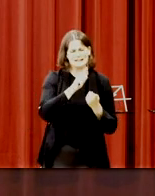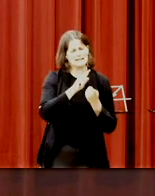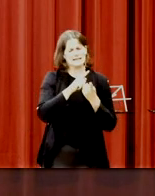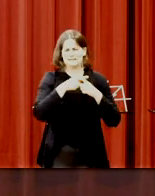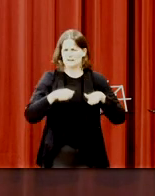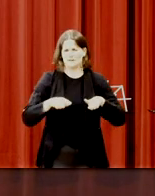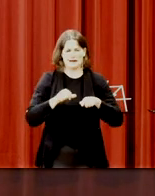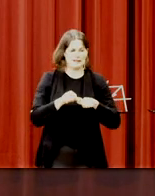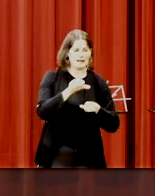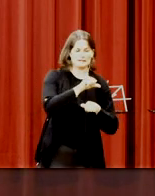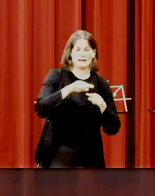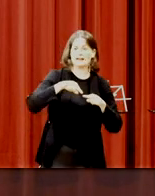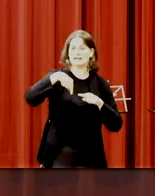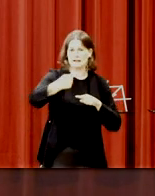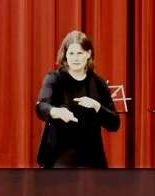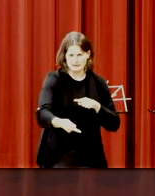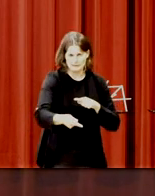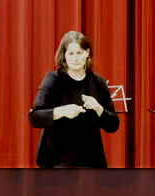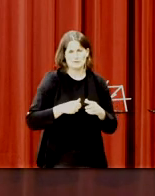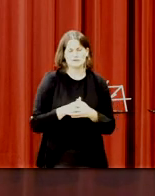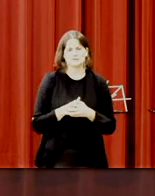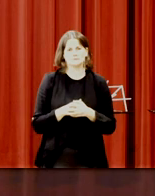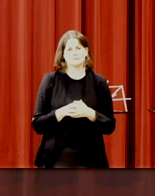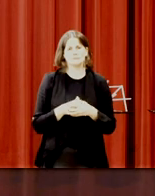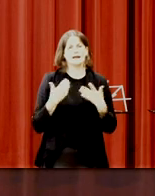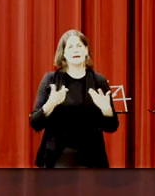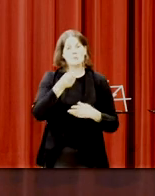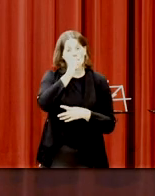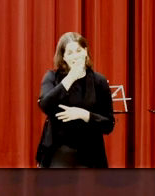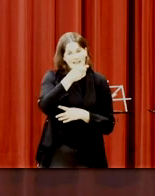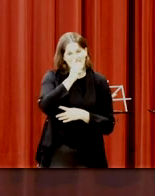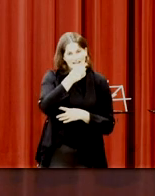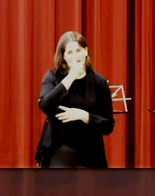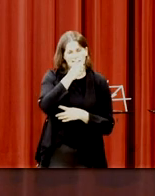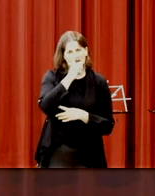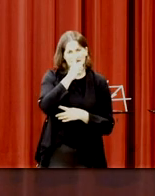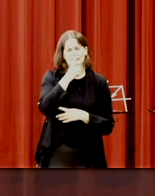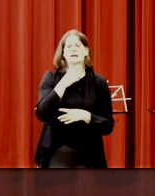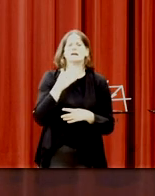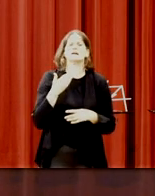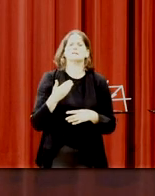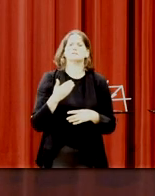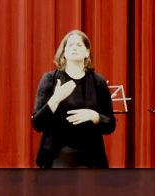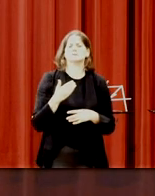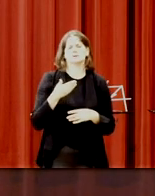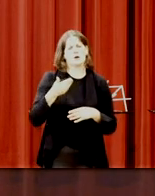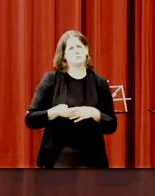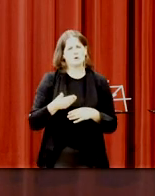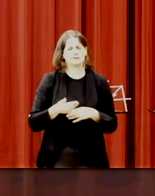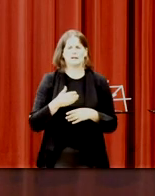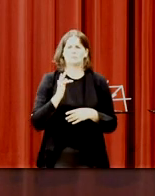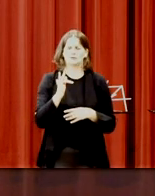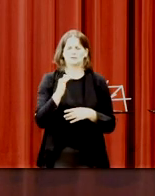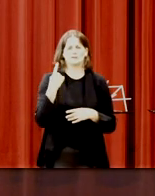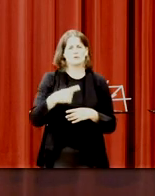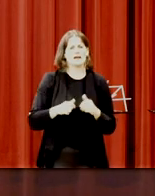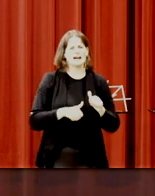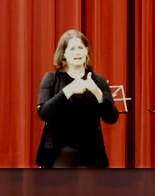reptes, perquè això ens enriqueix com a comunitat universitària. I en aquest sentit, des del Consell Social,